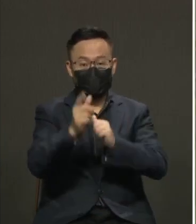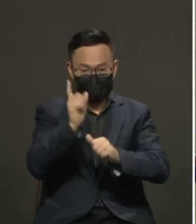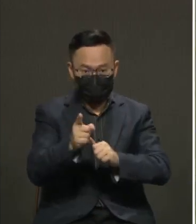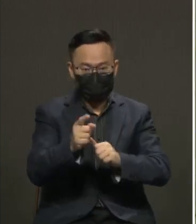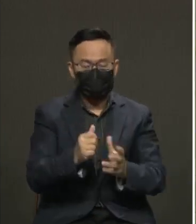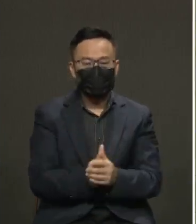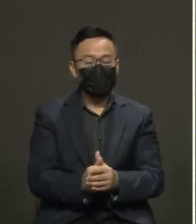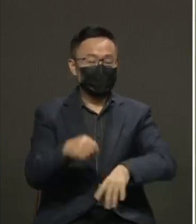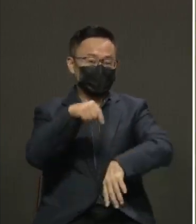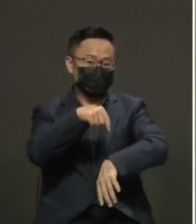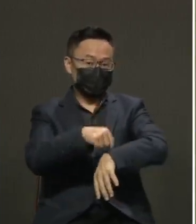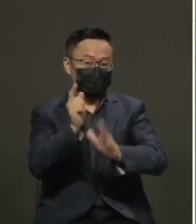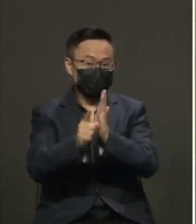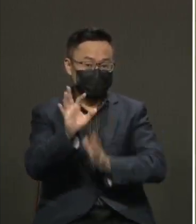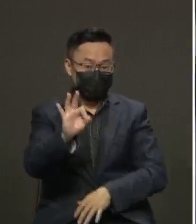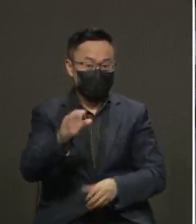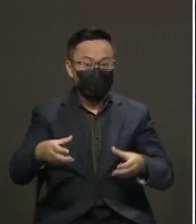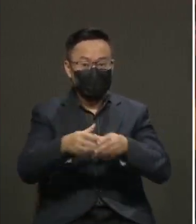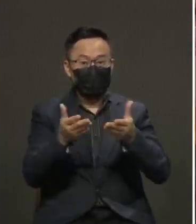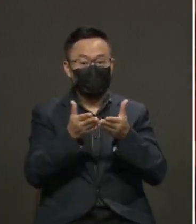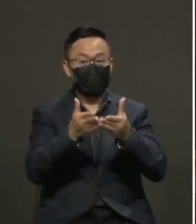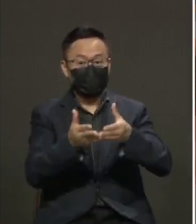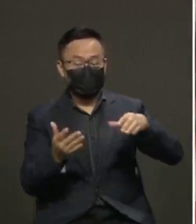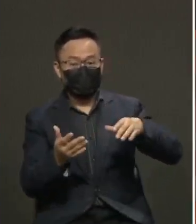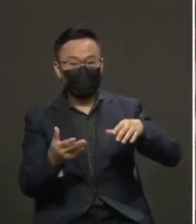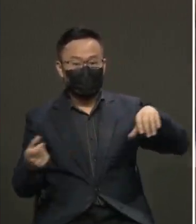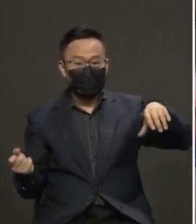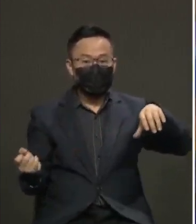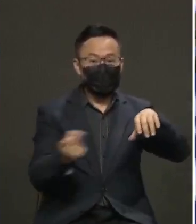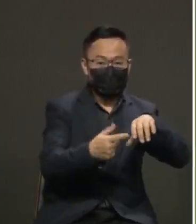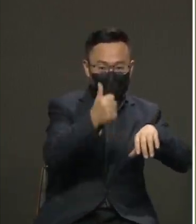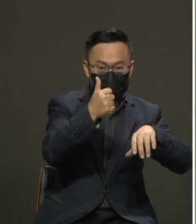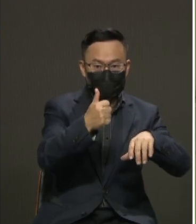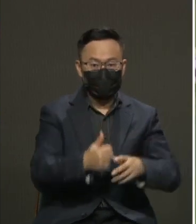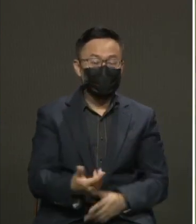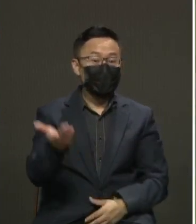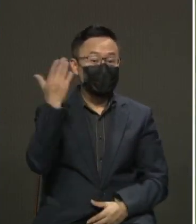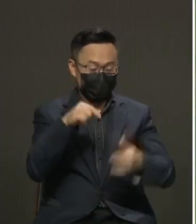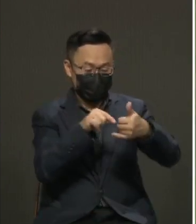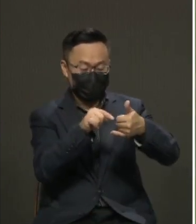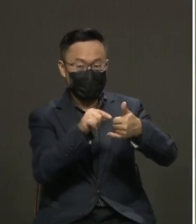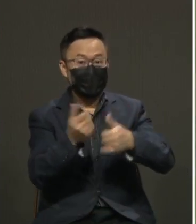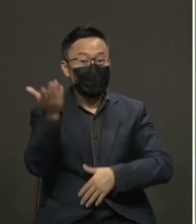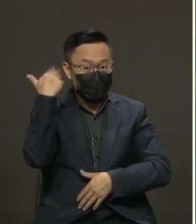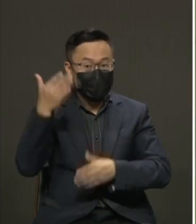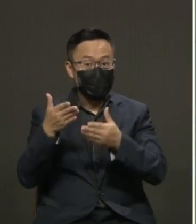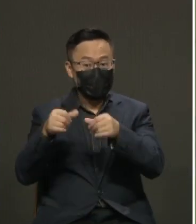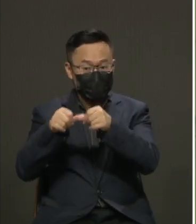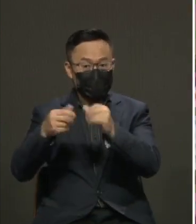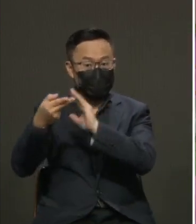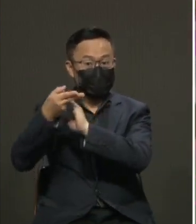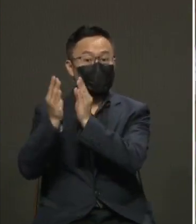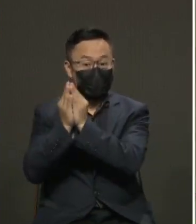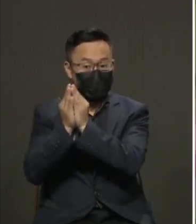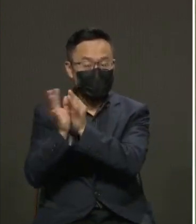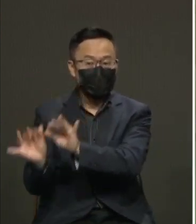ที่9เท่านั้นนะคะคนนี้เลยที่เป็นแฟนหนองบัวคิดถึงเขามายิงที่นี่ ค่ะ มายิงที่แพสสเตเดียมนะคะแฮมิลตันโซเรสนะ